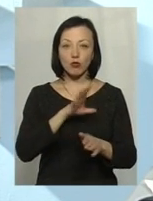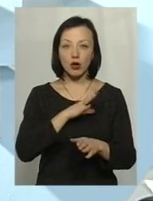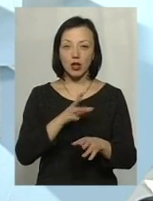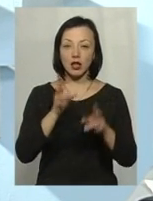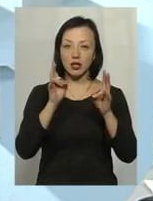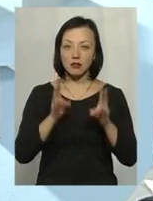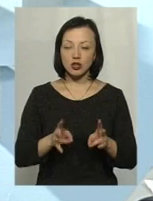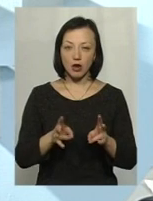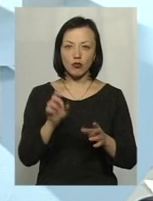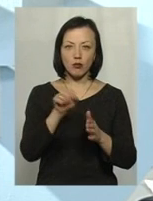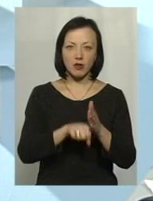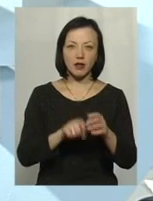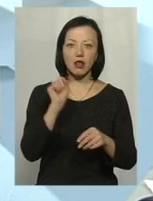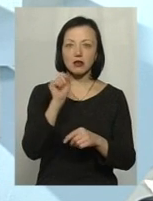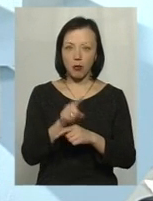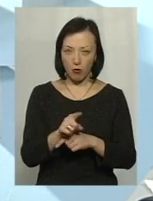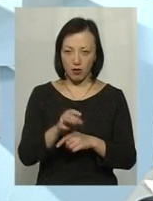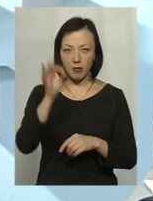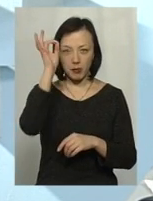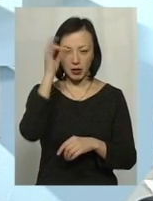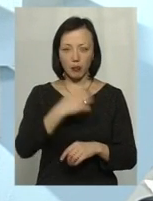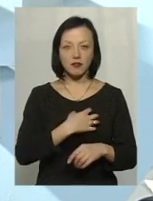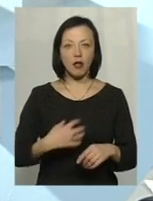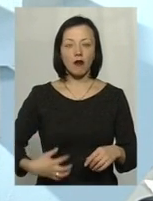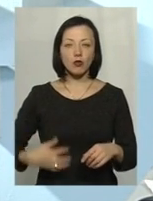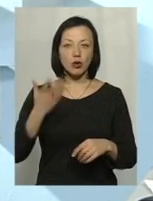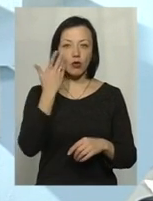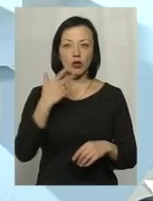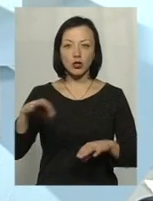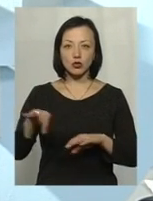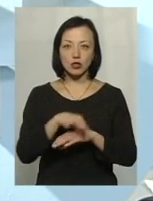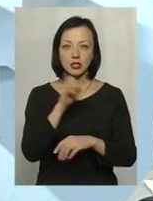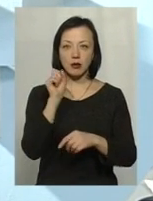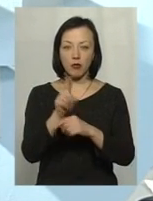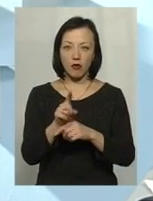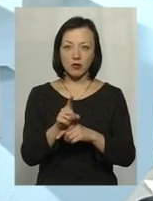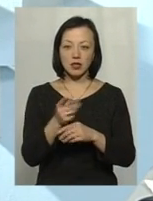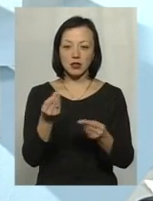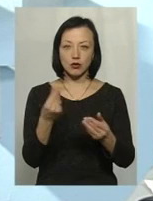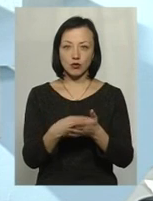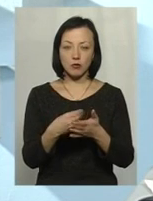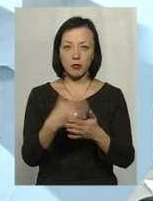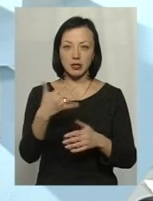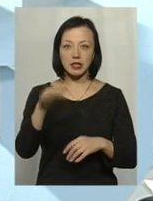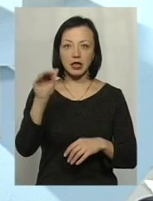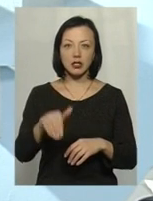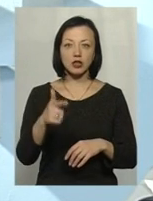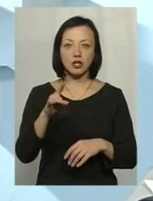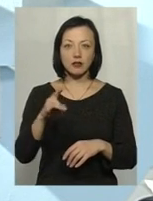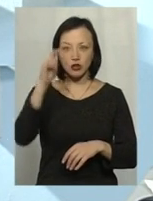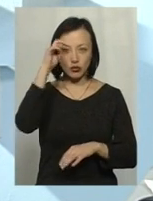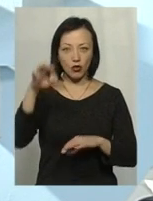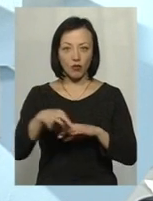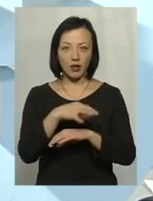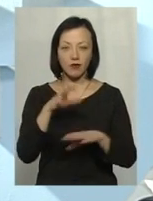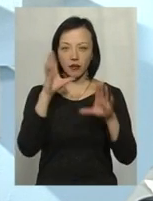надзвичайно такі і вбивства на замовлення. Ми пам'ятаємо в Славуті, коли дружина замовила за певну винагороду 50 тисяч гривень чоловіка,